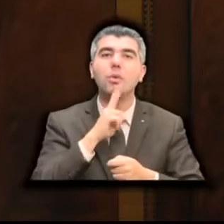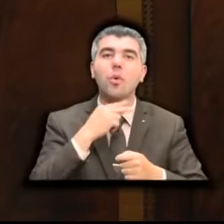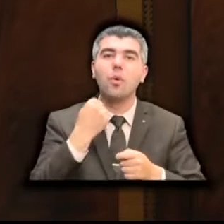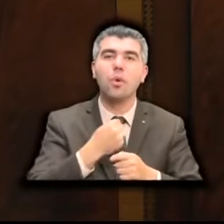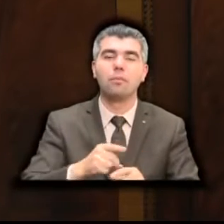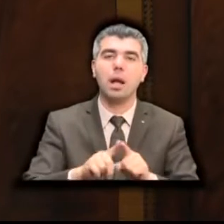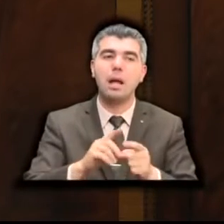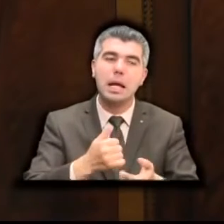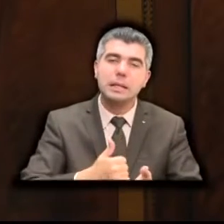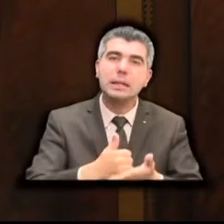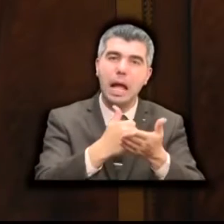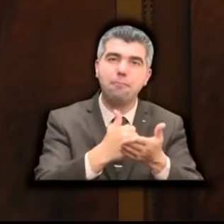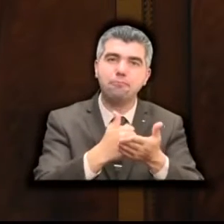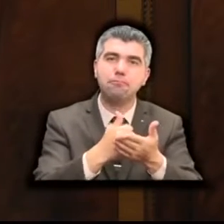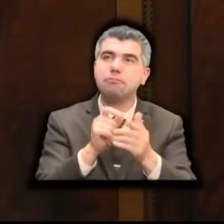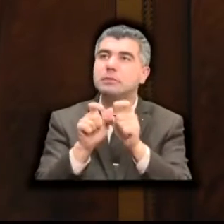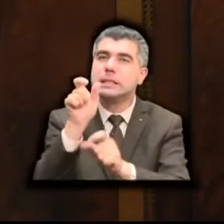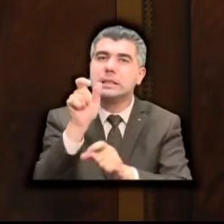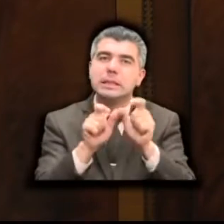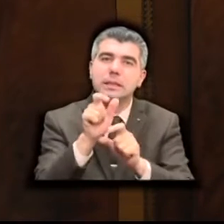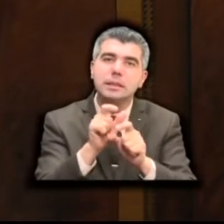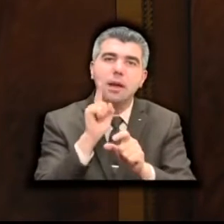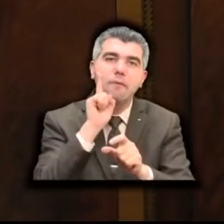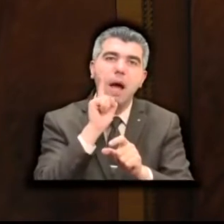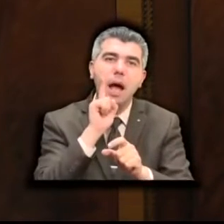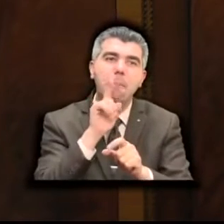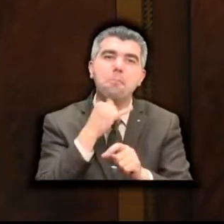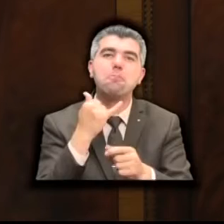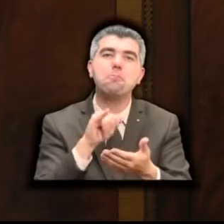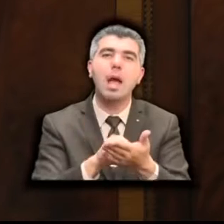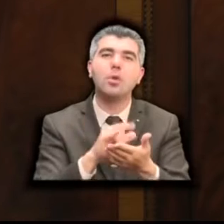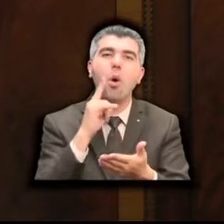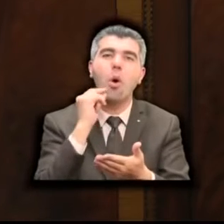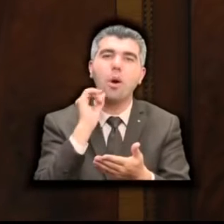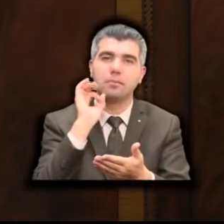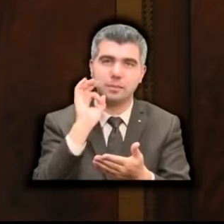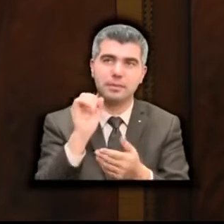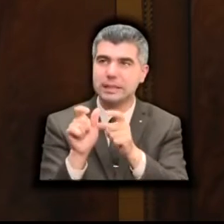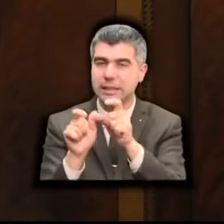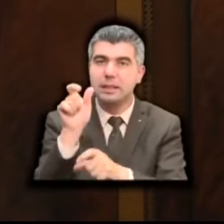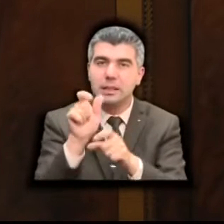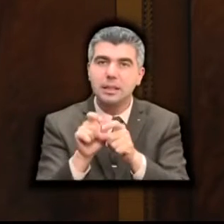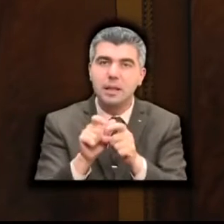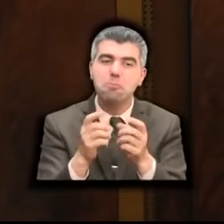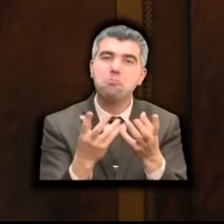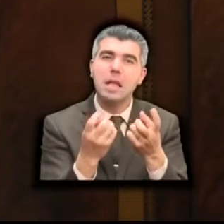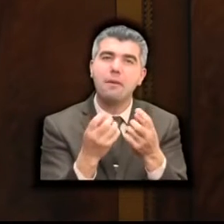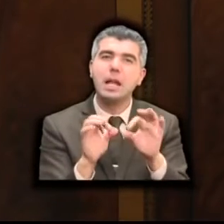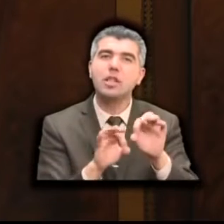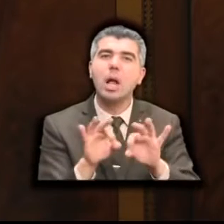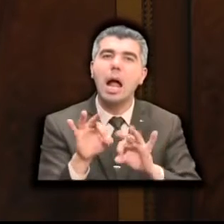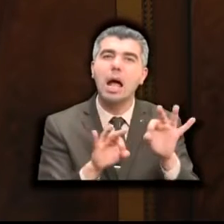دعم الأرامل، نشجع أنه من أهم وأبرز الإنجازات والإجراءات التي قامت بها الحكومة